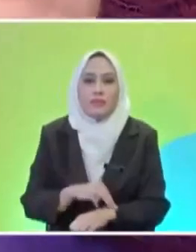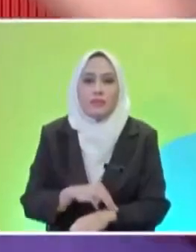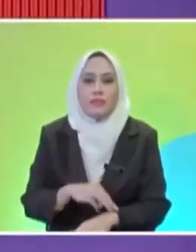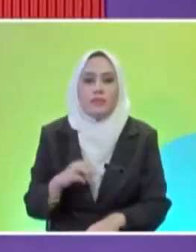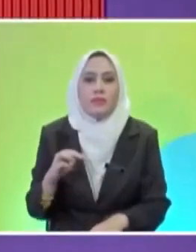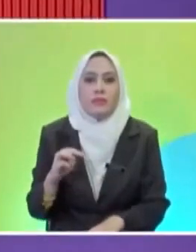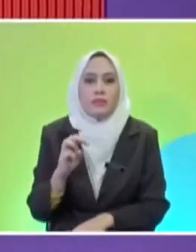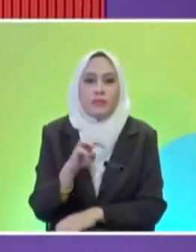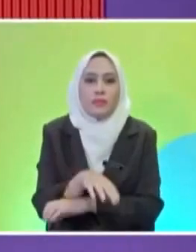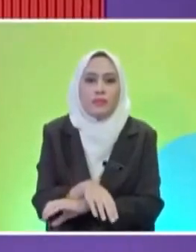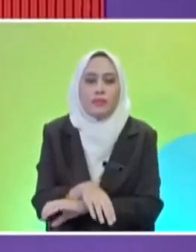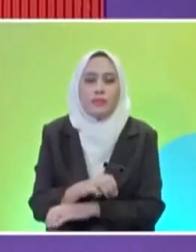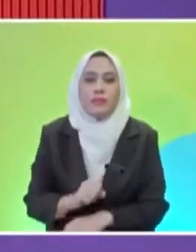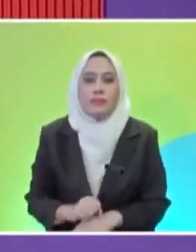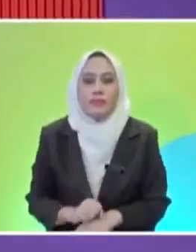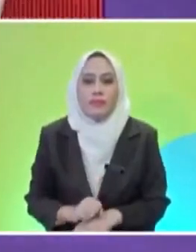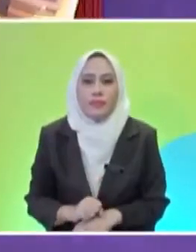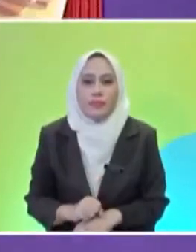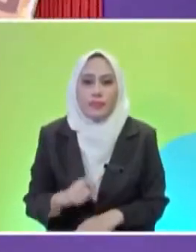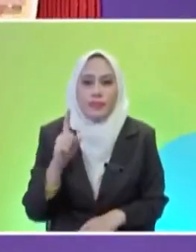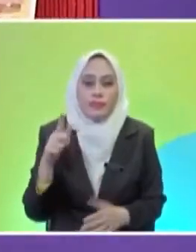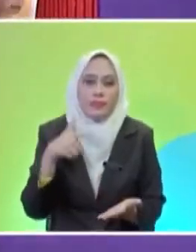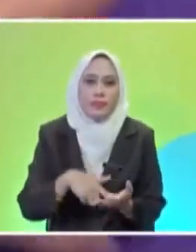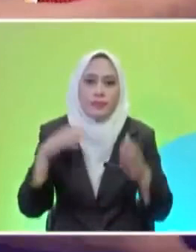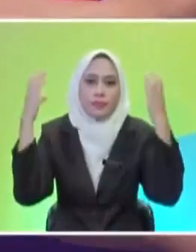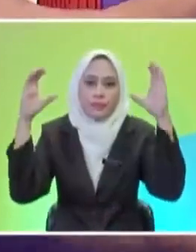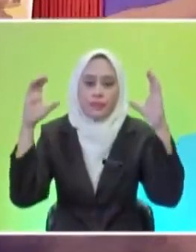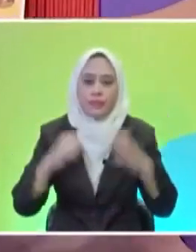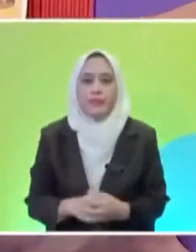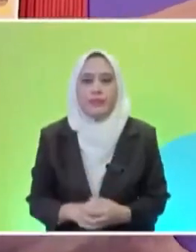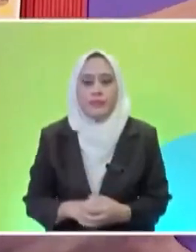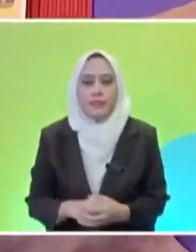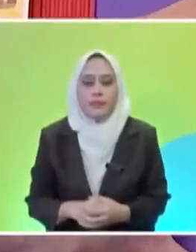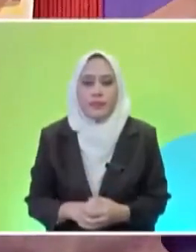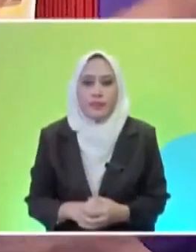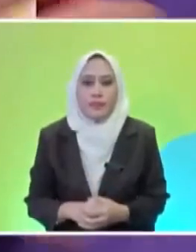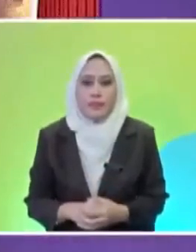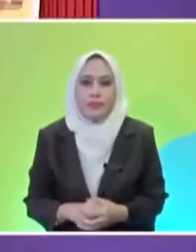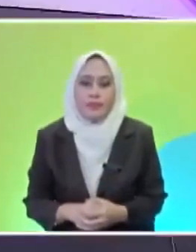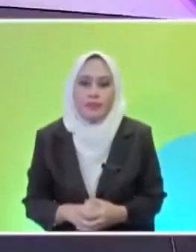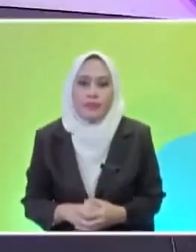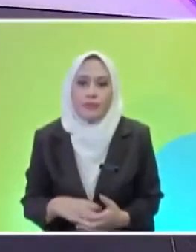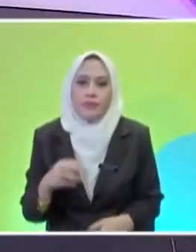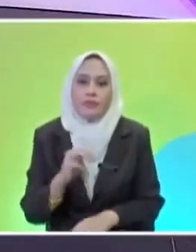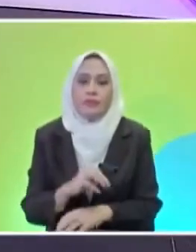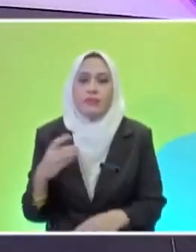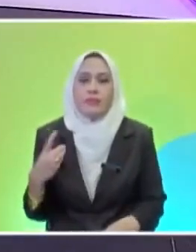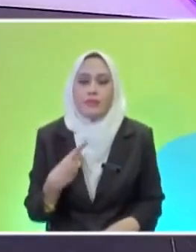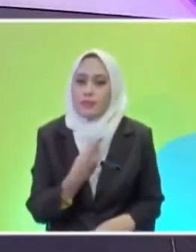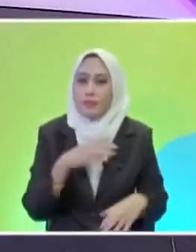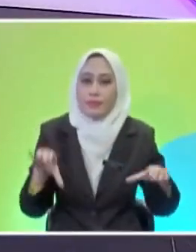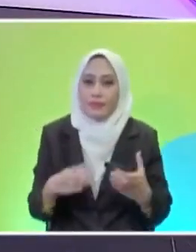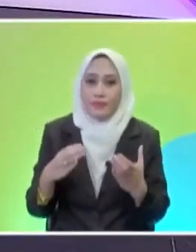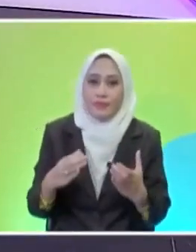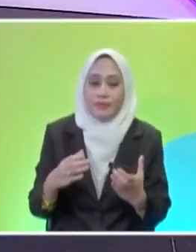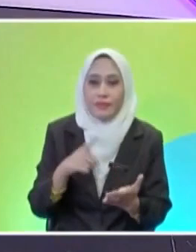waktu malam. Satu lagi, cikgu. Itulah dia. Ini yang kita buat waktu malam, iaitu tidur.